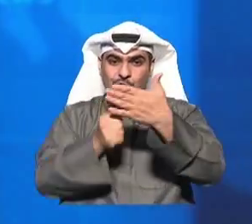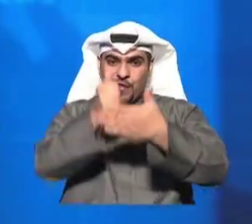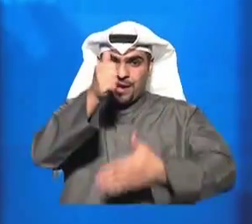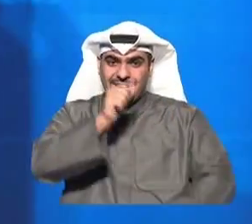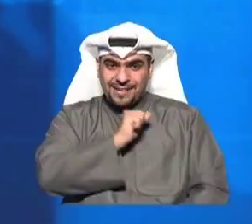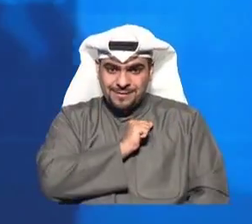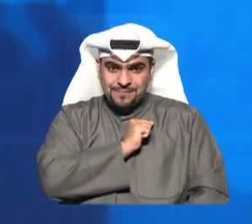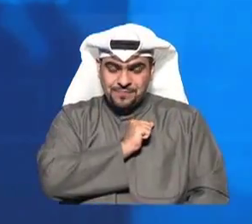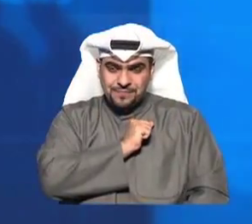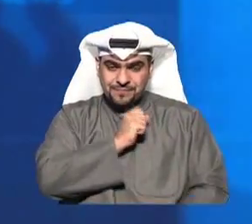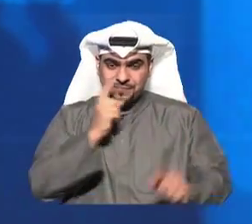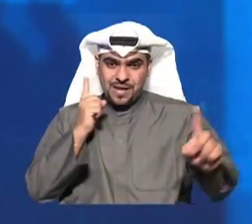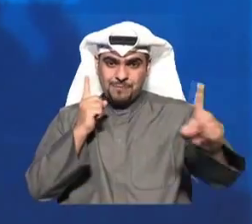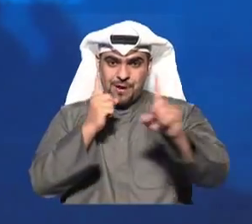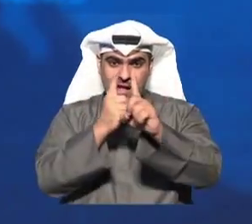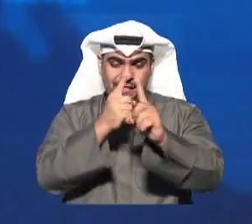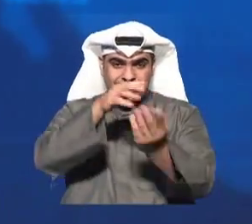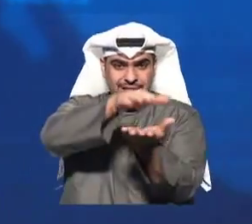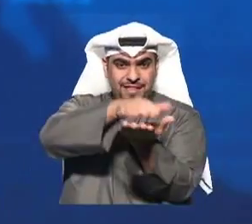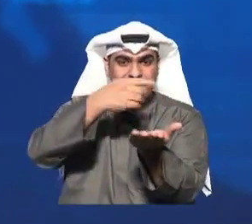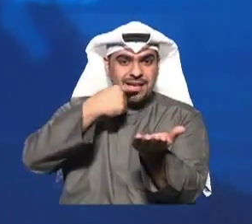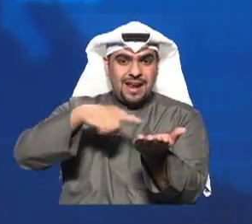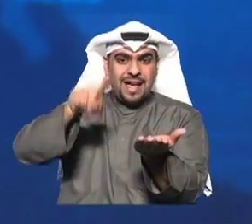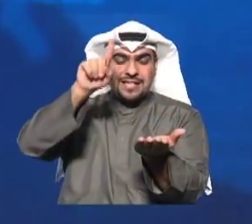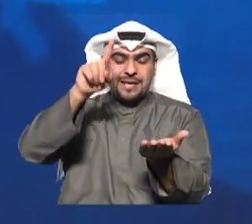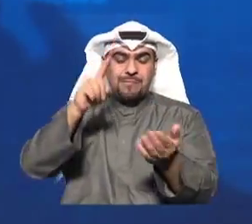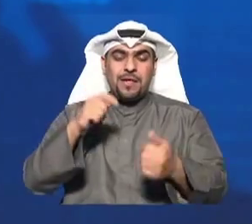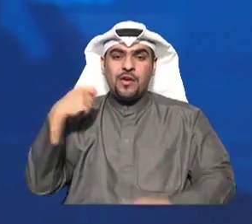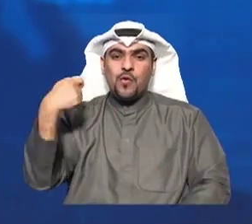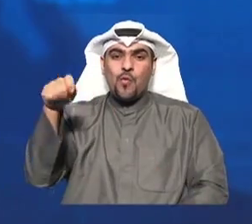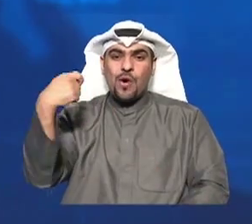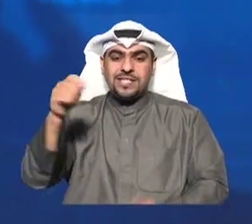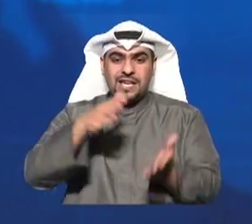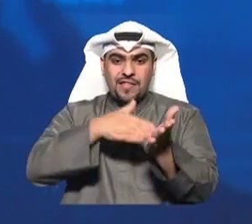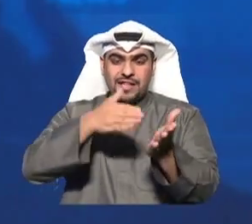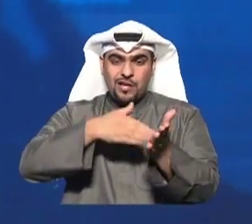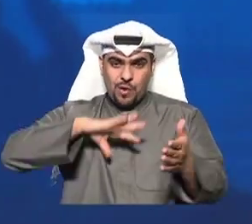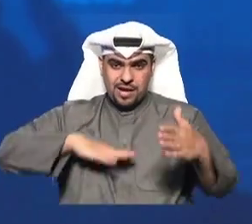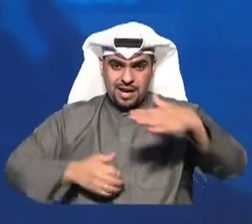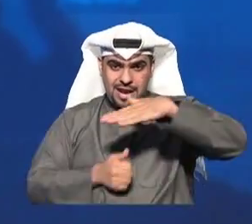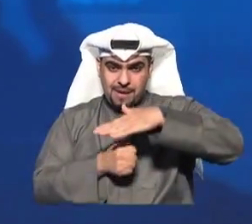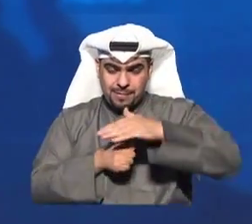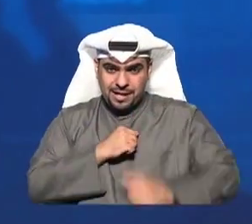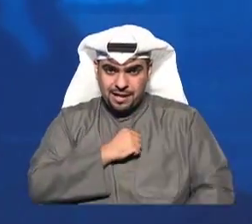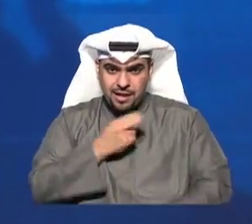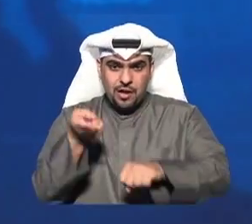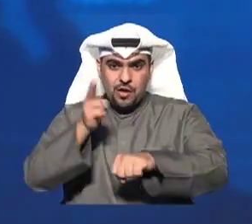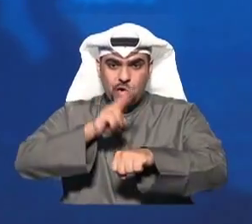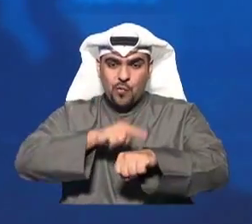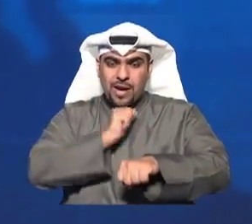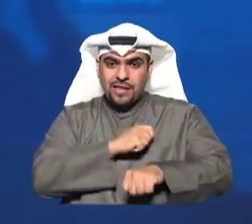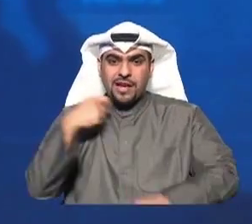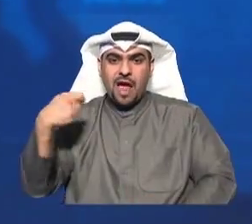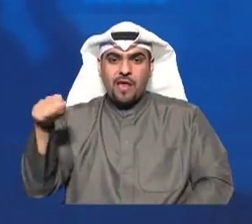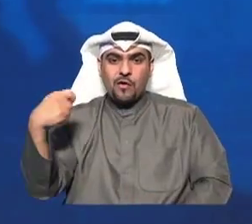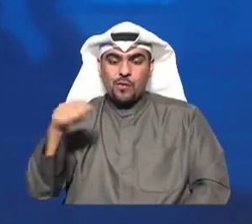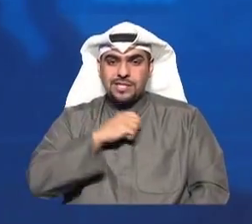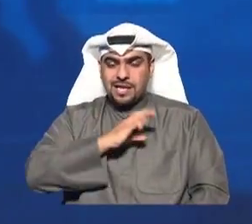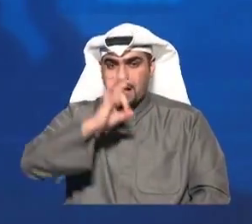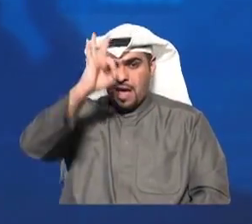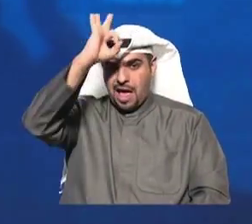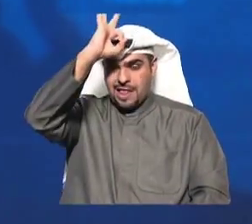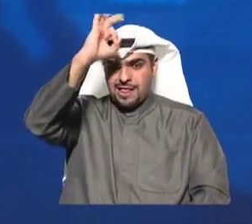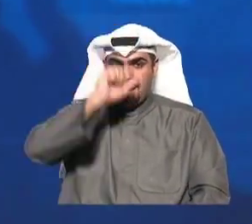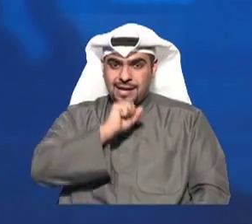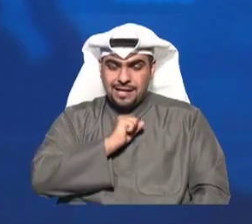القسم وزير شؤون الديوان الأميري الشيخ علي جراح الصباح، ونائب رئيس مجلس الوزراء ووزير الداخلية ووزير الدولة